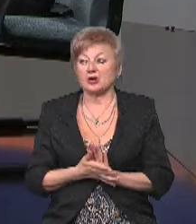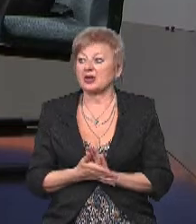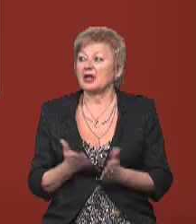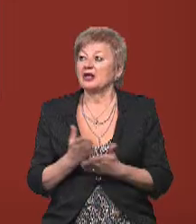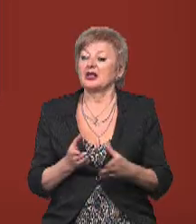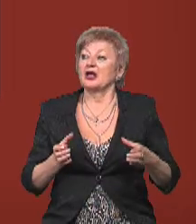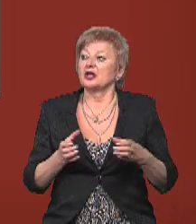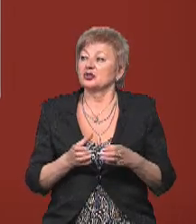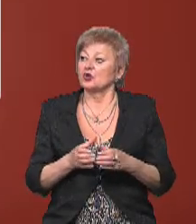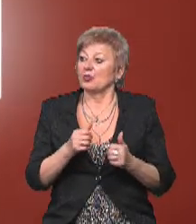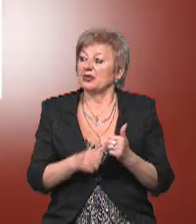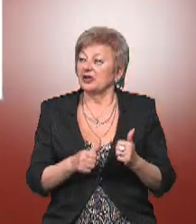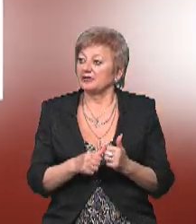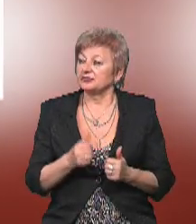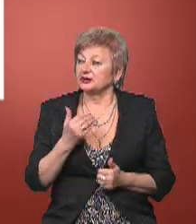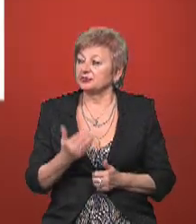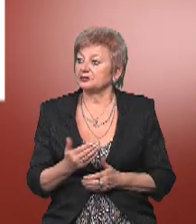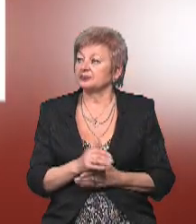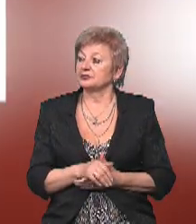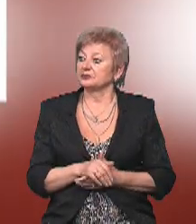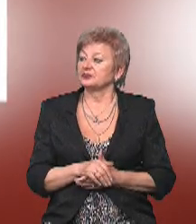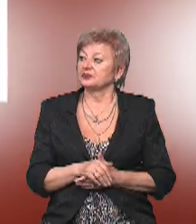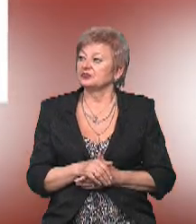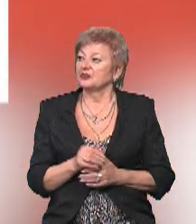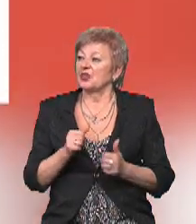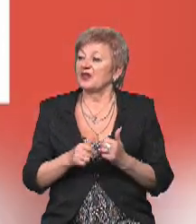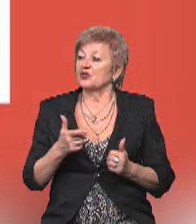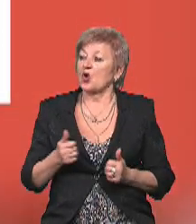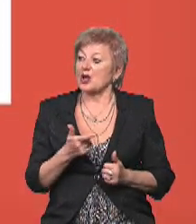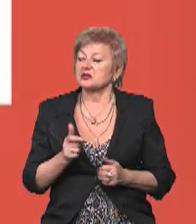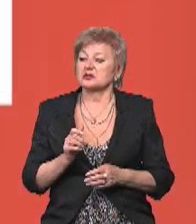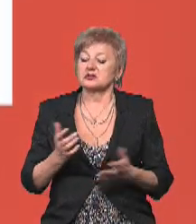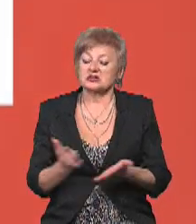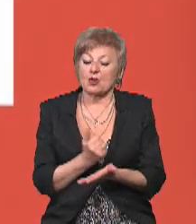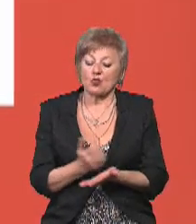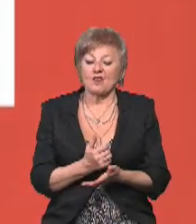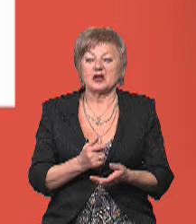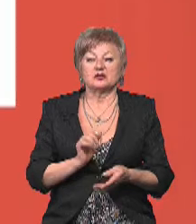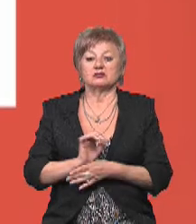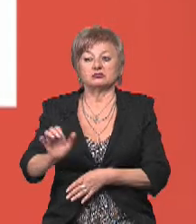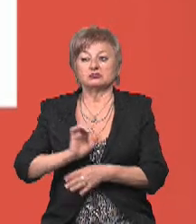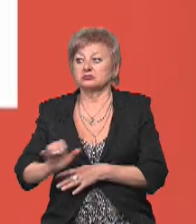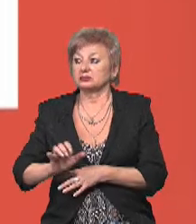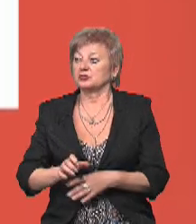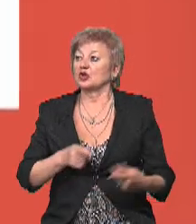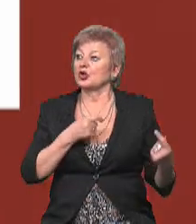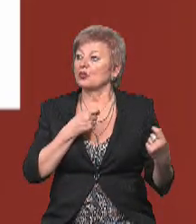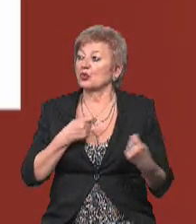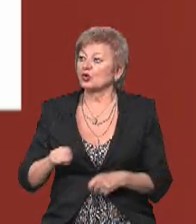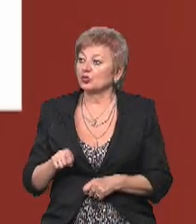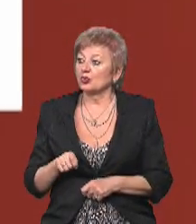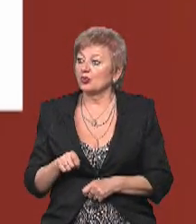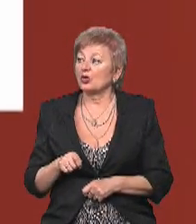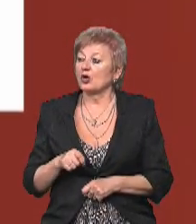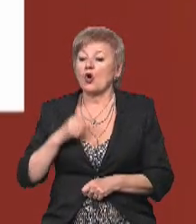група «Нафтогаз», це вони добувають, імпортують газ для потреб населення і продають газ збута.